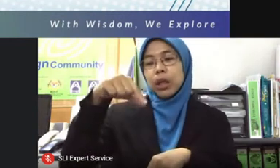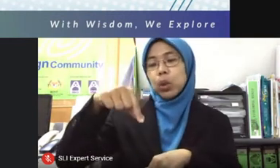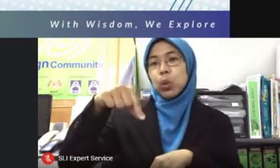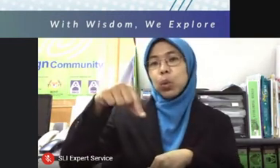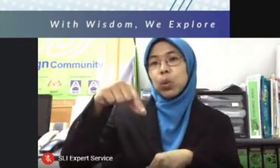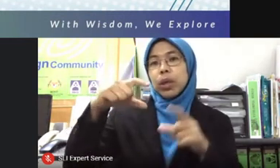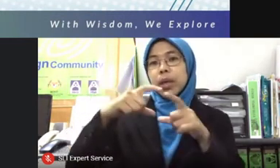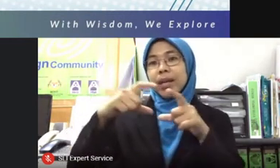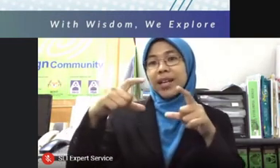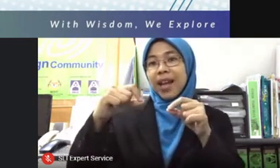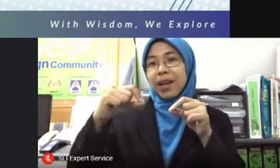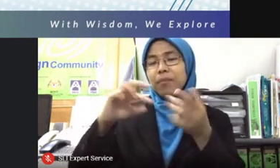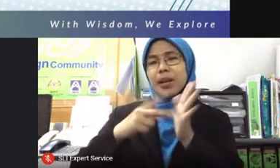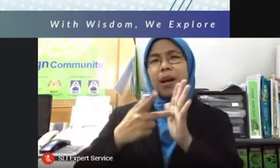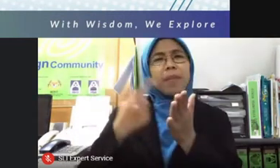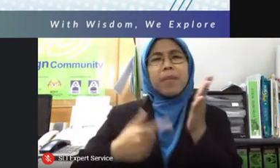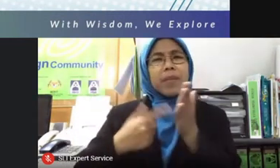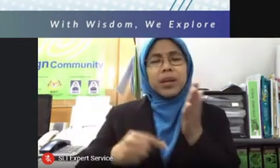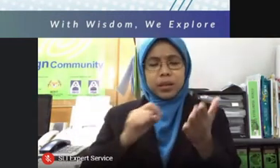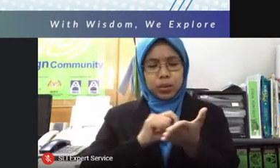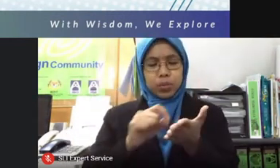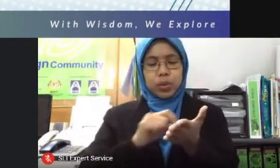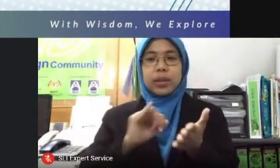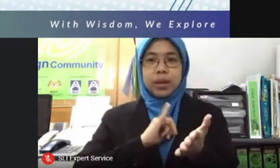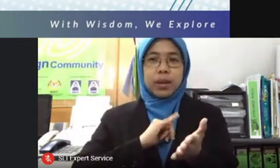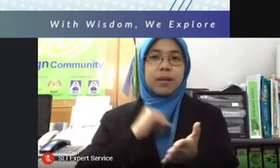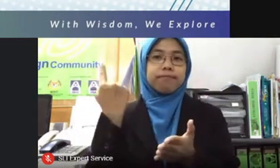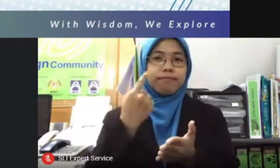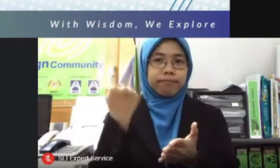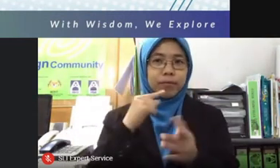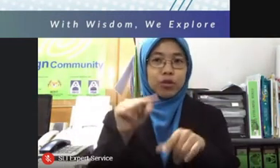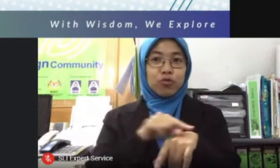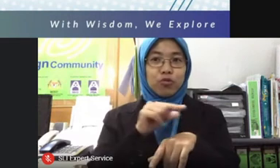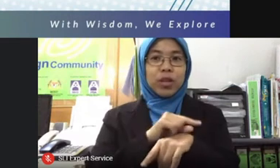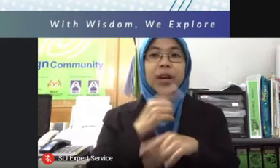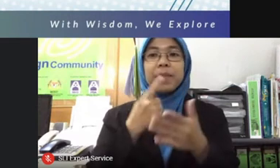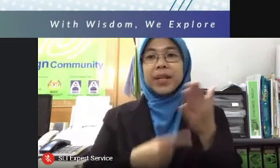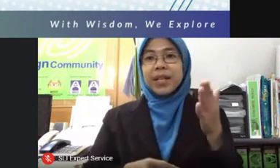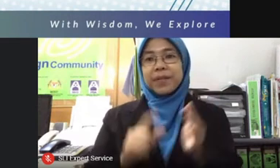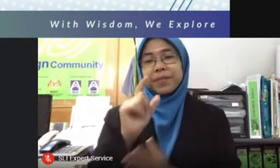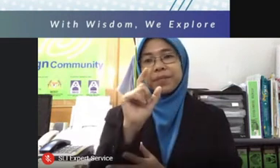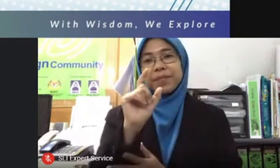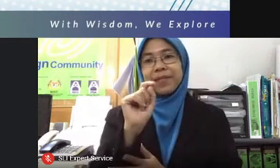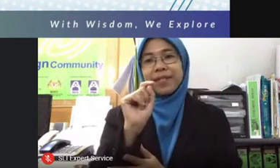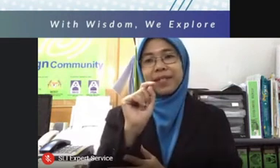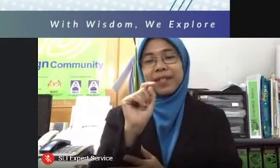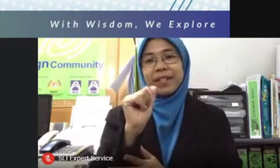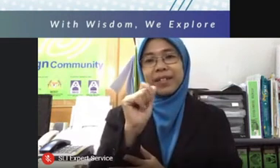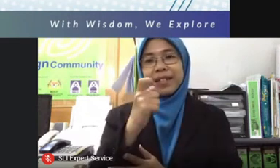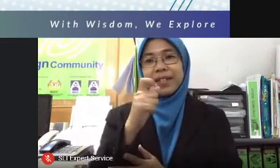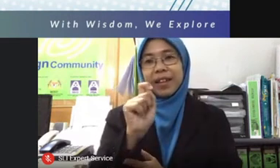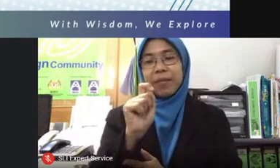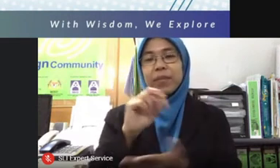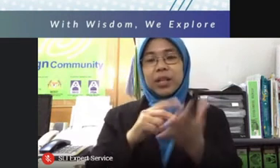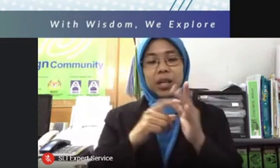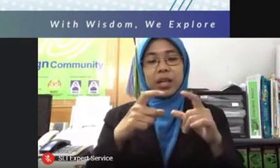ataupun keyword-keyword yang boleh kita tulis. Saya sentiasa gunakan tab lah ataupun cue card ni bila saya